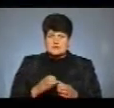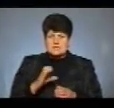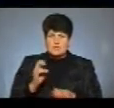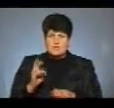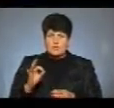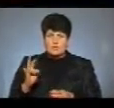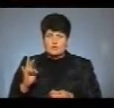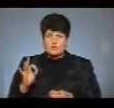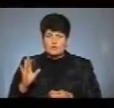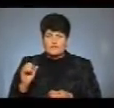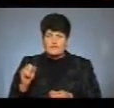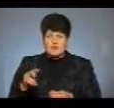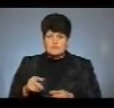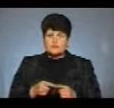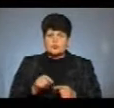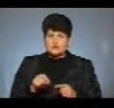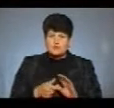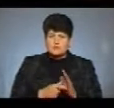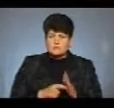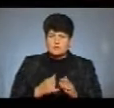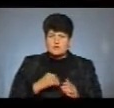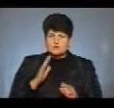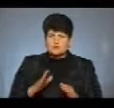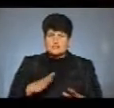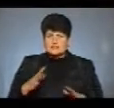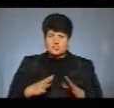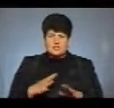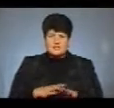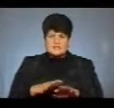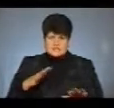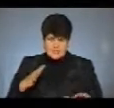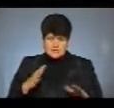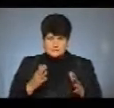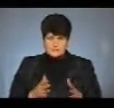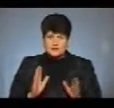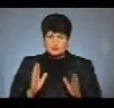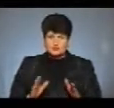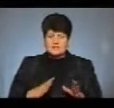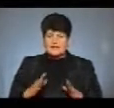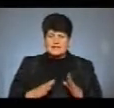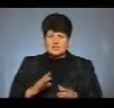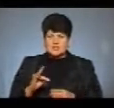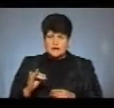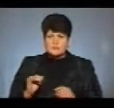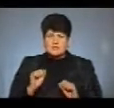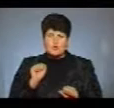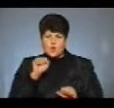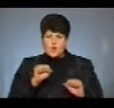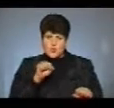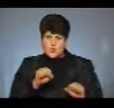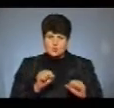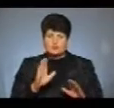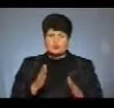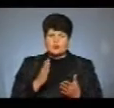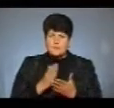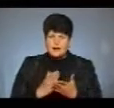В цьому приміщенні у нас буде тренажерний зал, спортзал такий невеличкий, де будуть тренажери, поставимо грушу, будуть мати, де